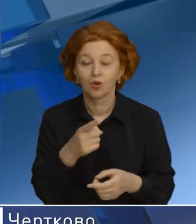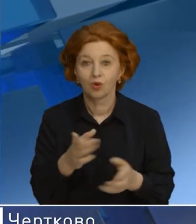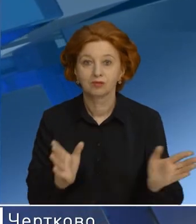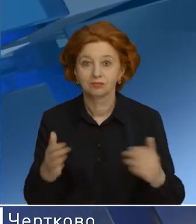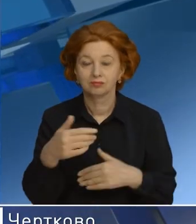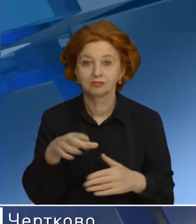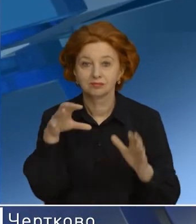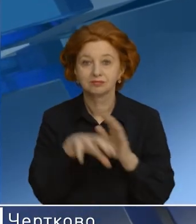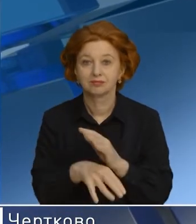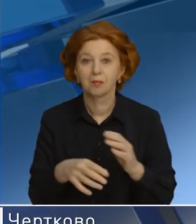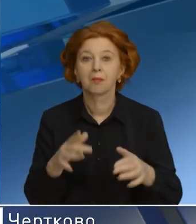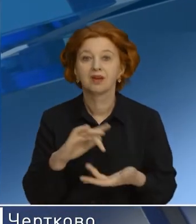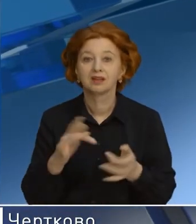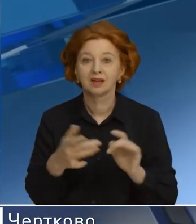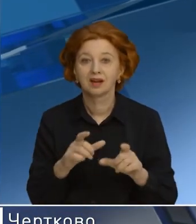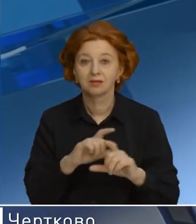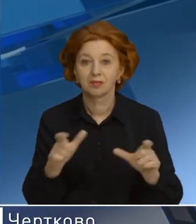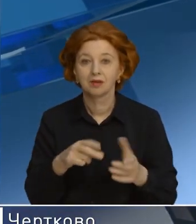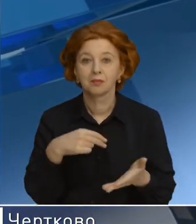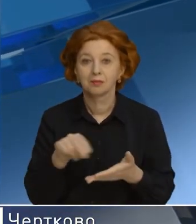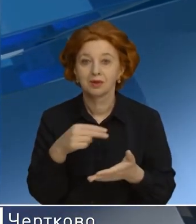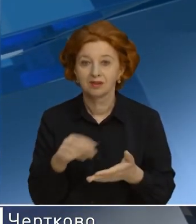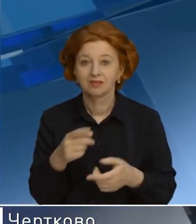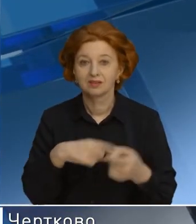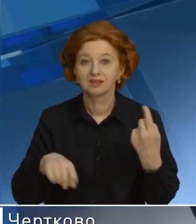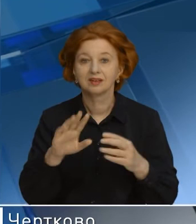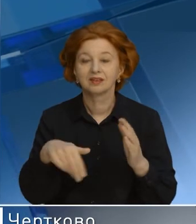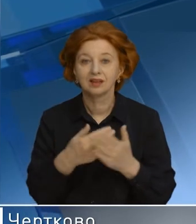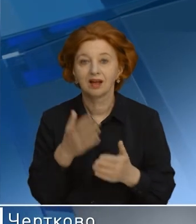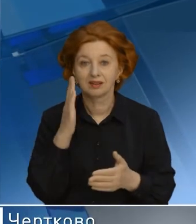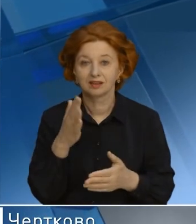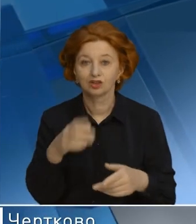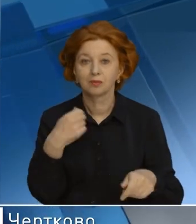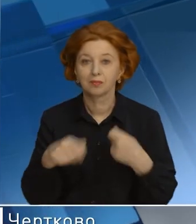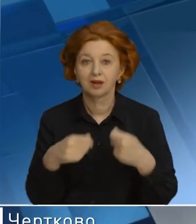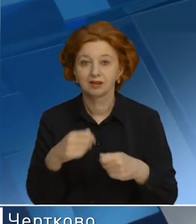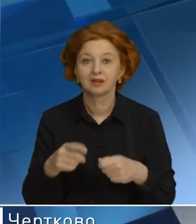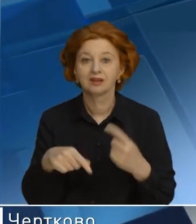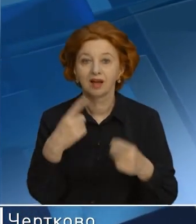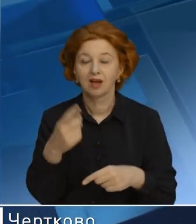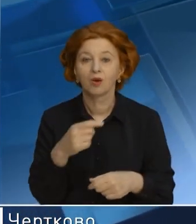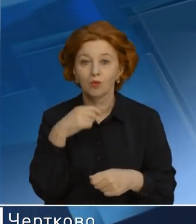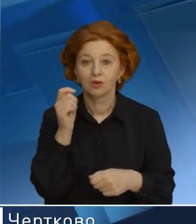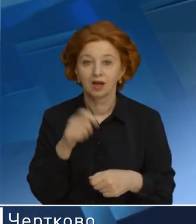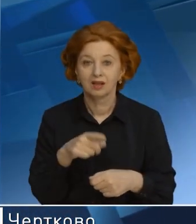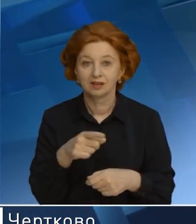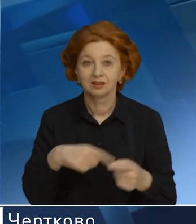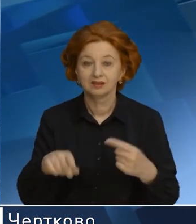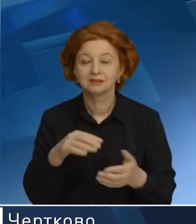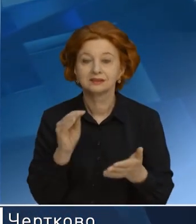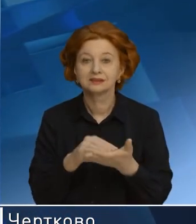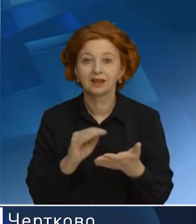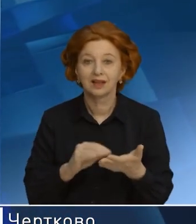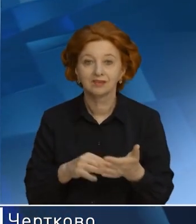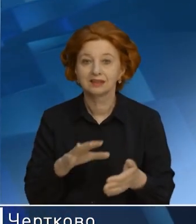товарами из интернет-магазина. Приобретены они были с целью дальнейшей продажи на территории Украины. О необходимости декларирования